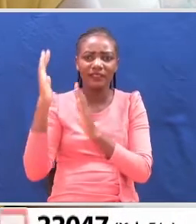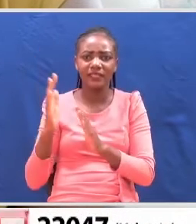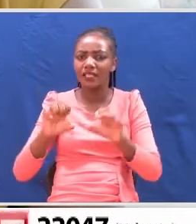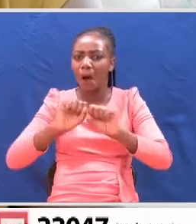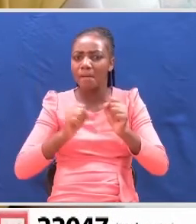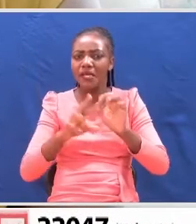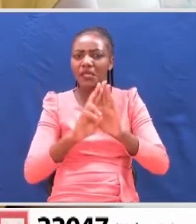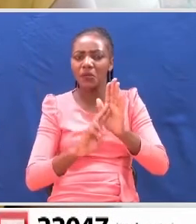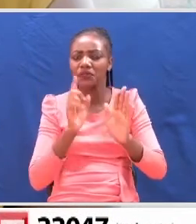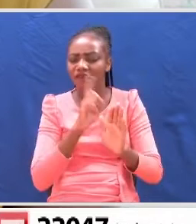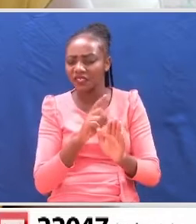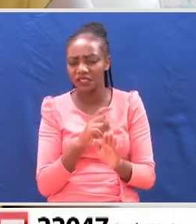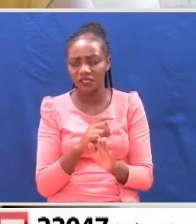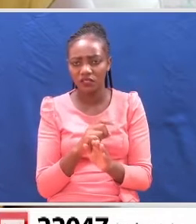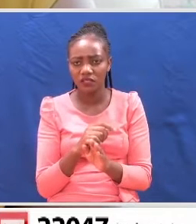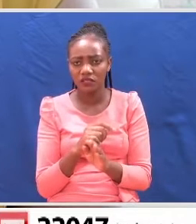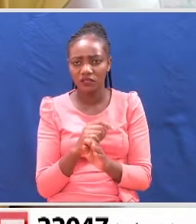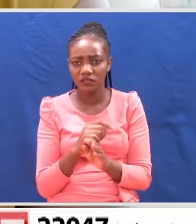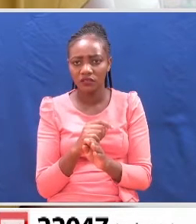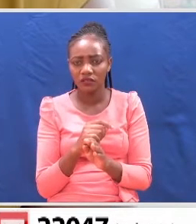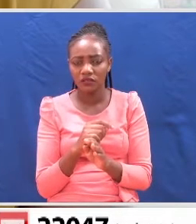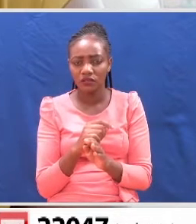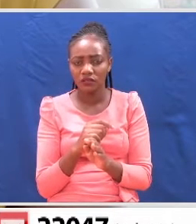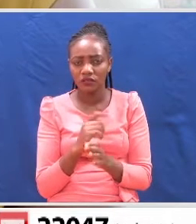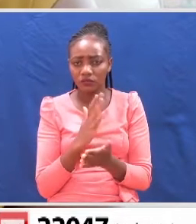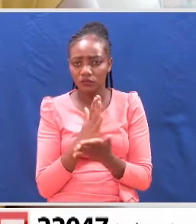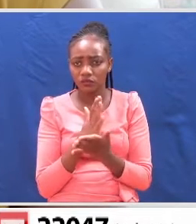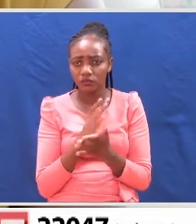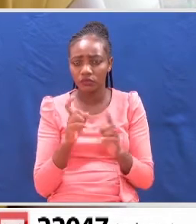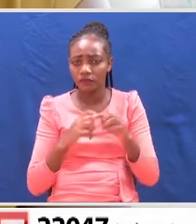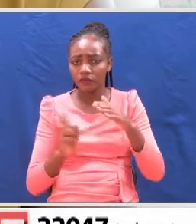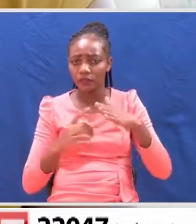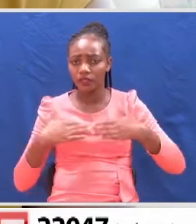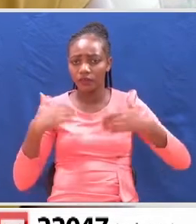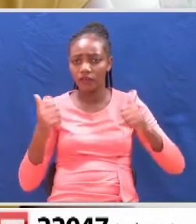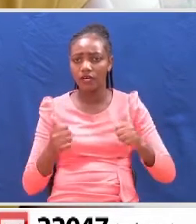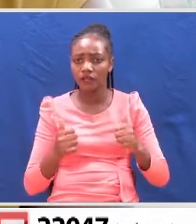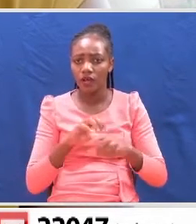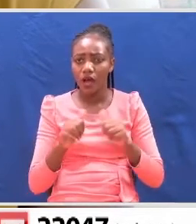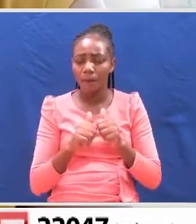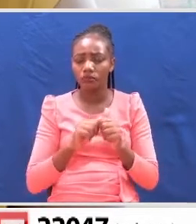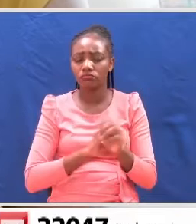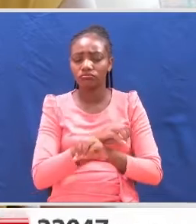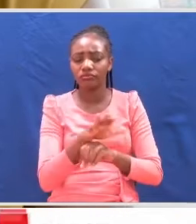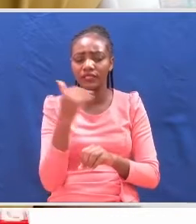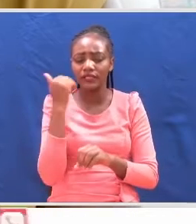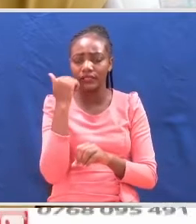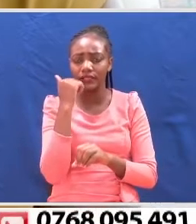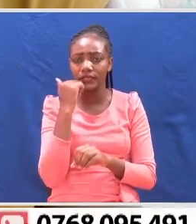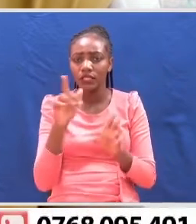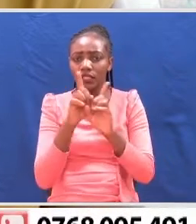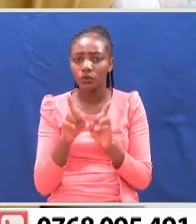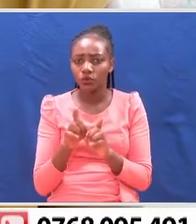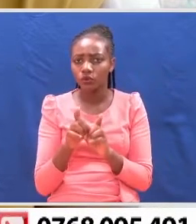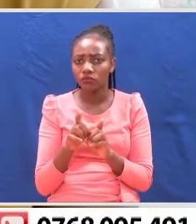kukiuka masharti na maagizo ya Wizara ya Afya kuhusiana na swala hili la corona.